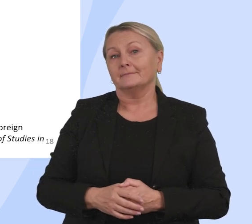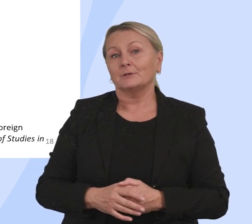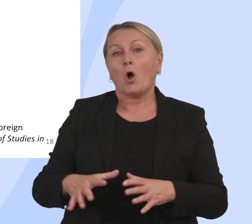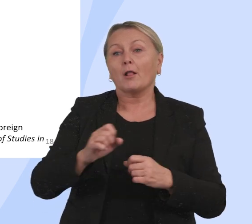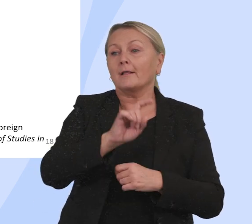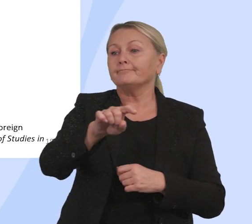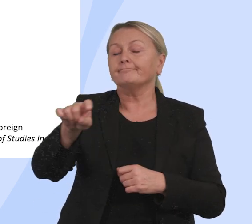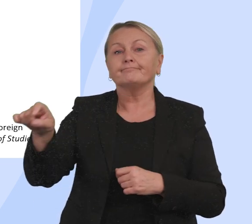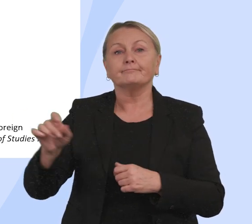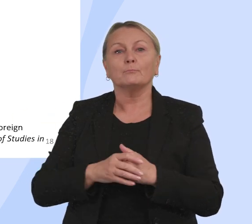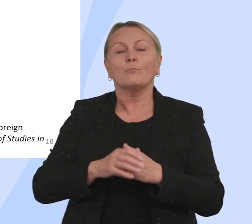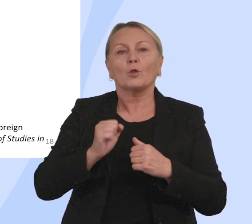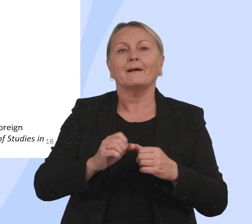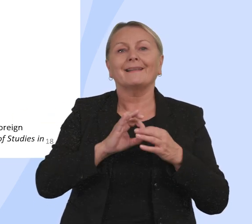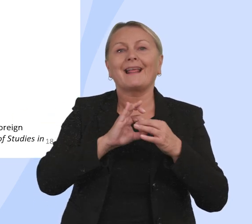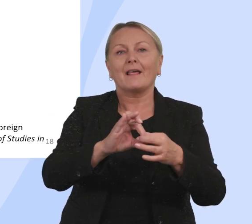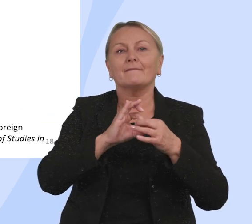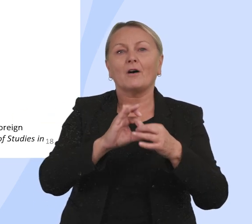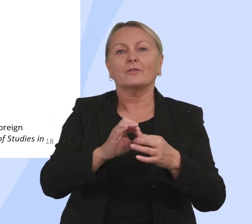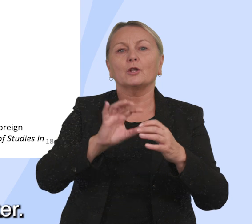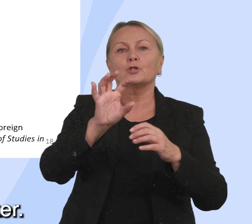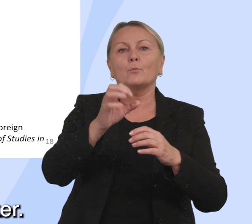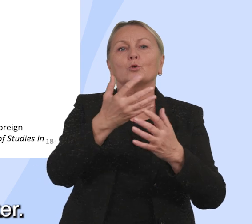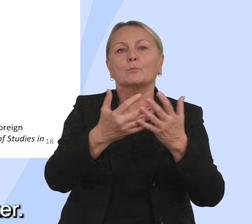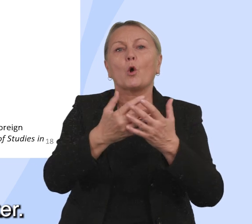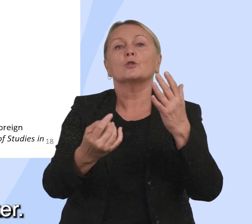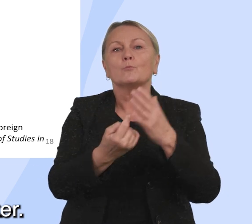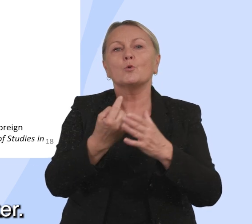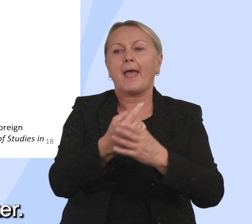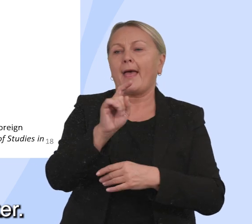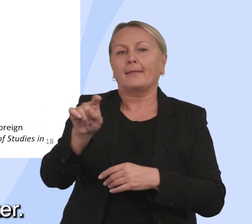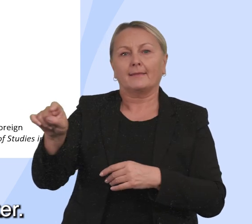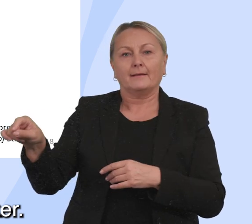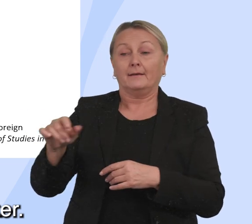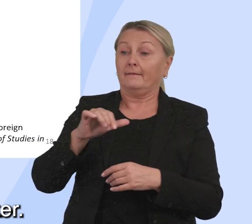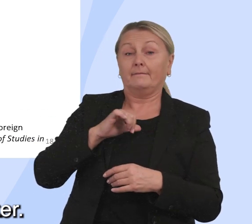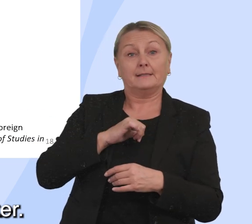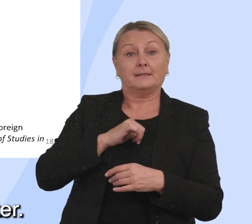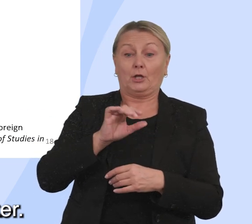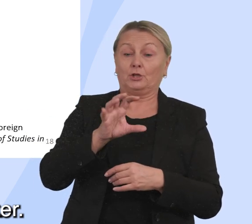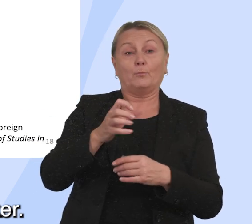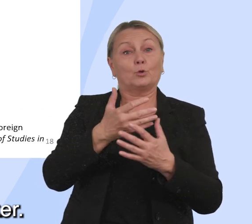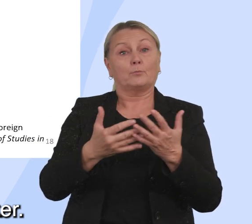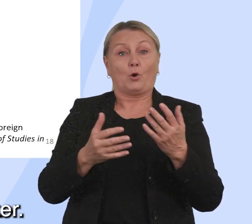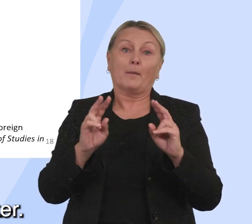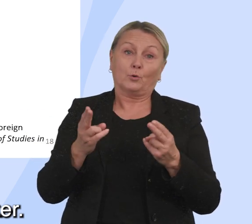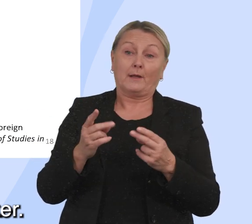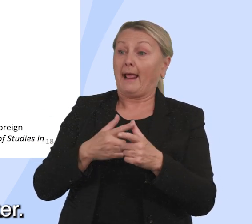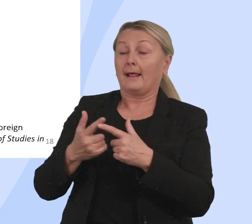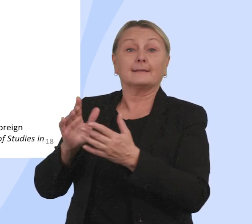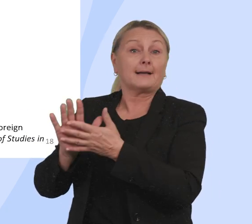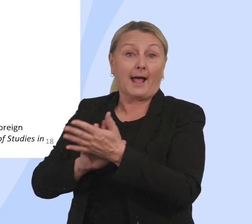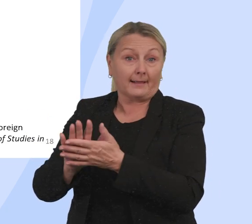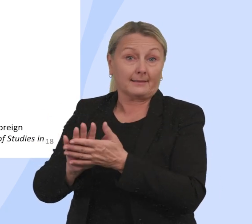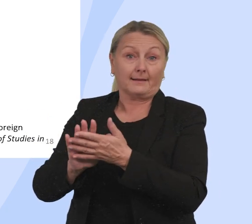være relevant symbolsprogs mulighed, hvis det er symbolsprog, man bruger, eller tegn til